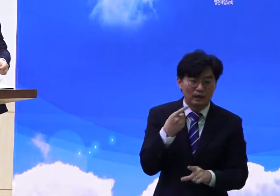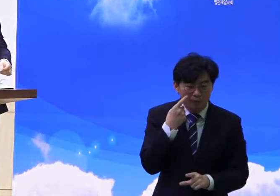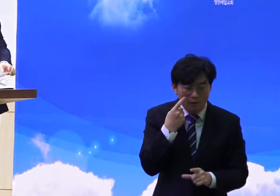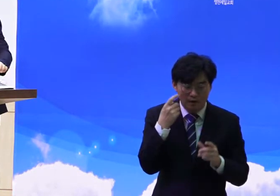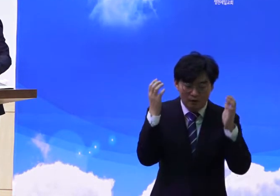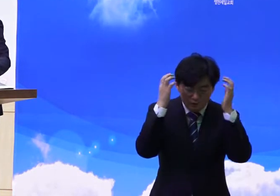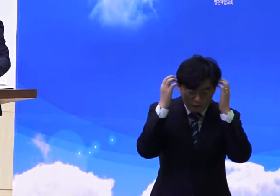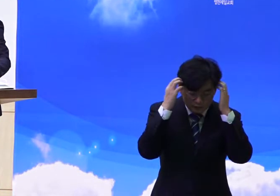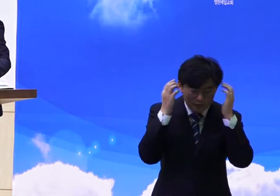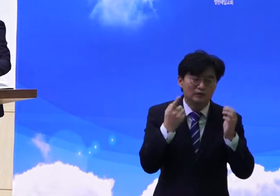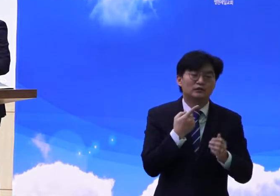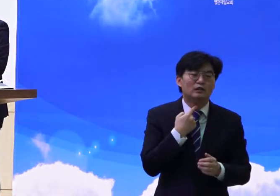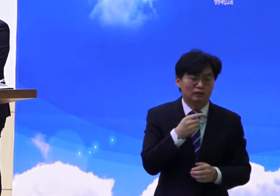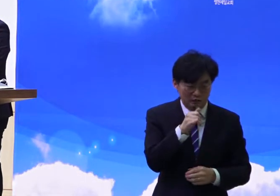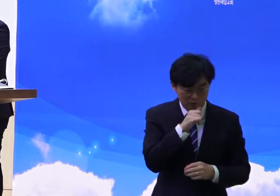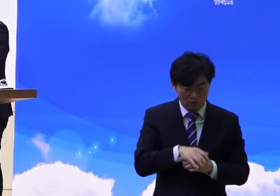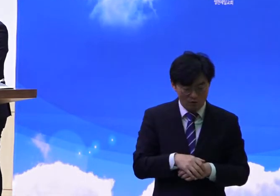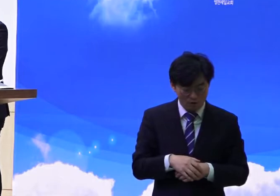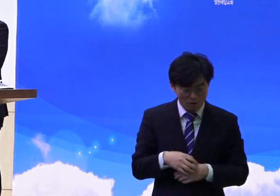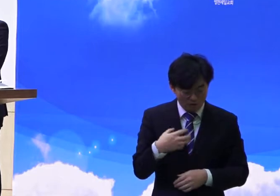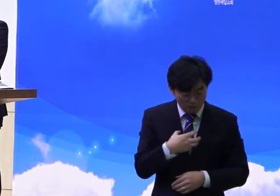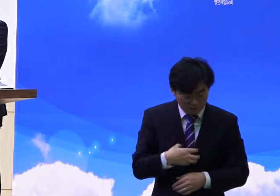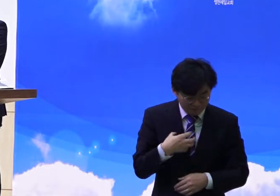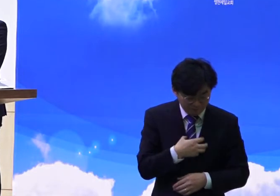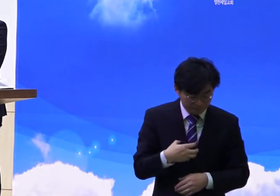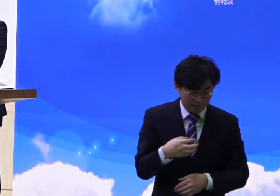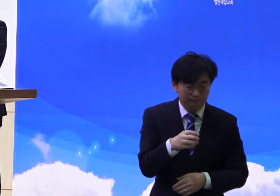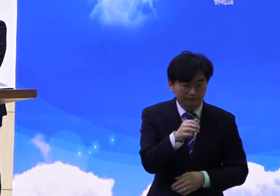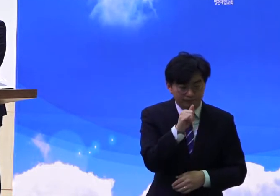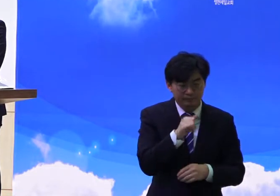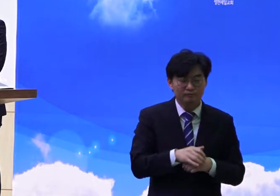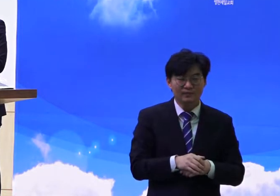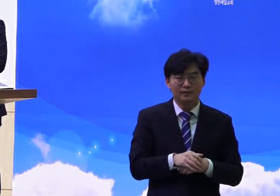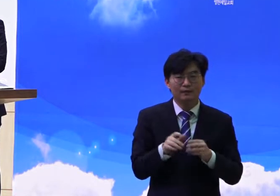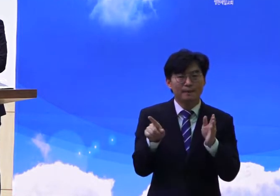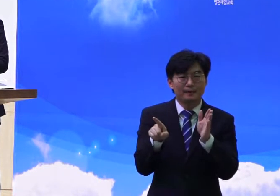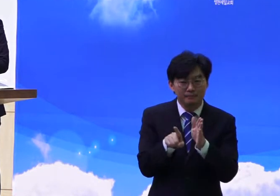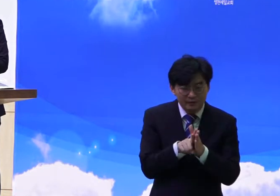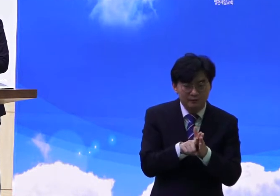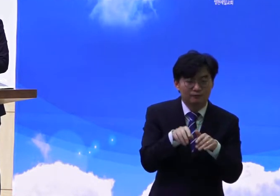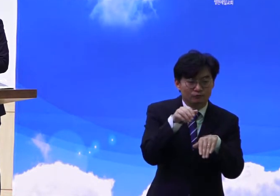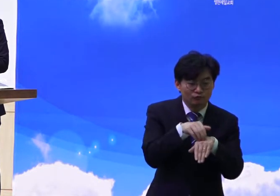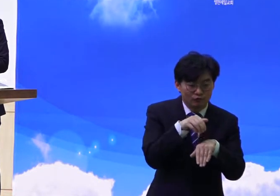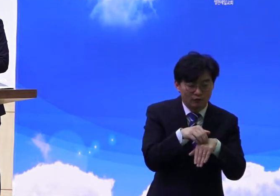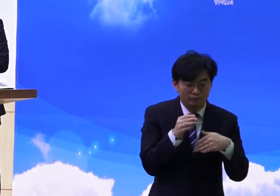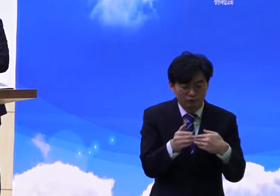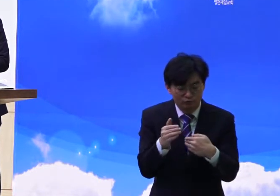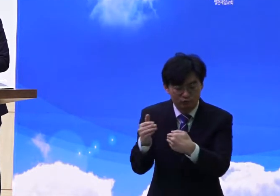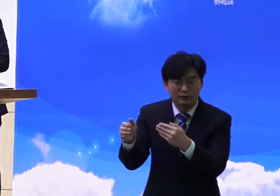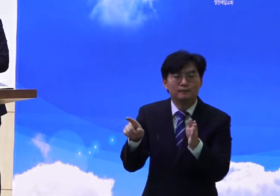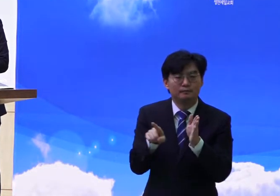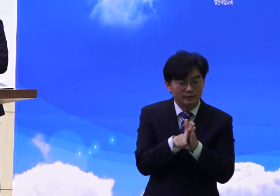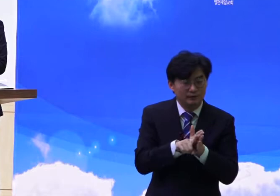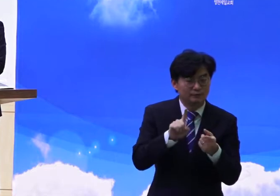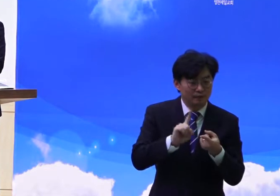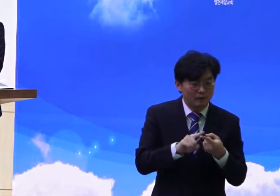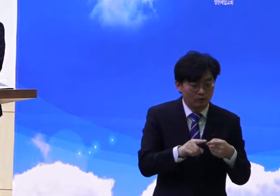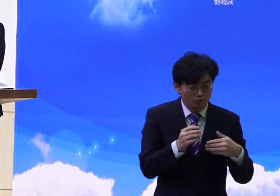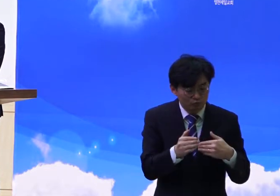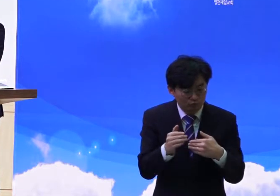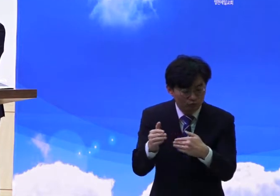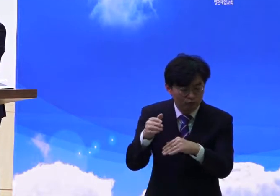비록 소수일지라도 어떤 사람들은 그 믿음의 과정에서 잘 연단받고 순금처럼